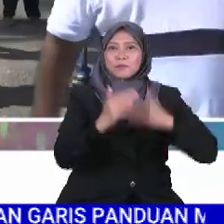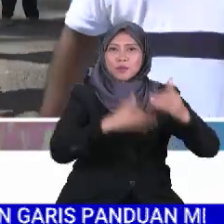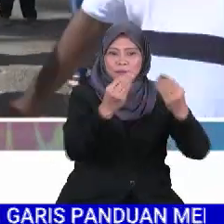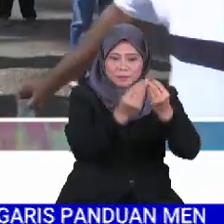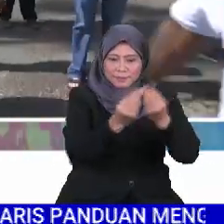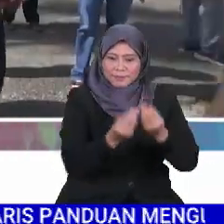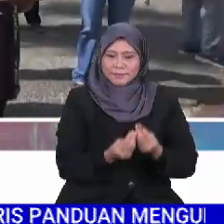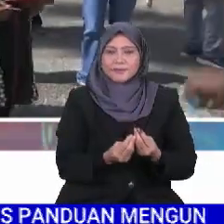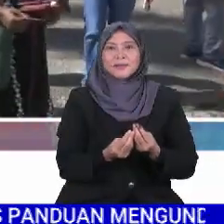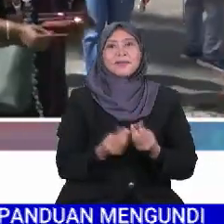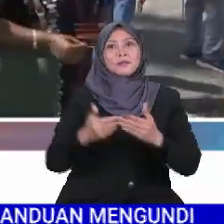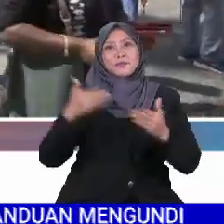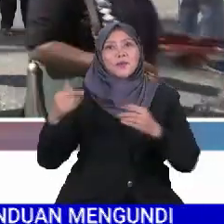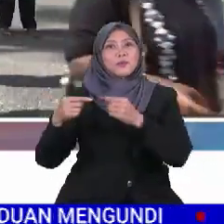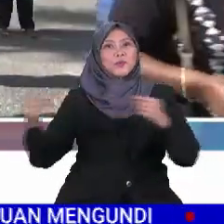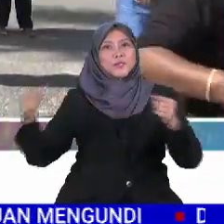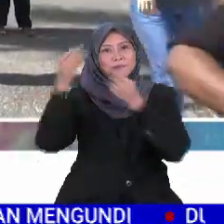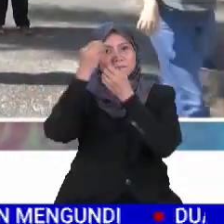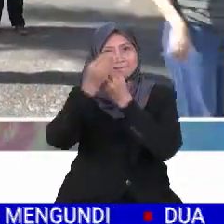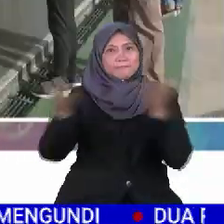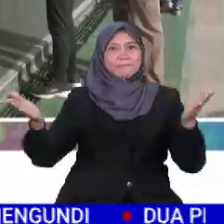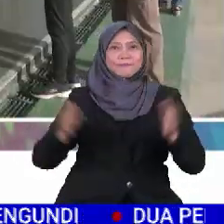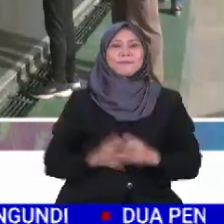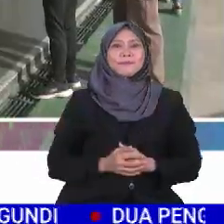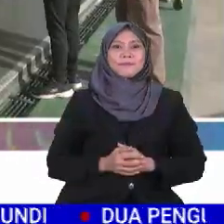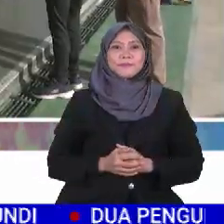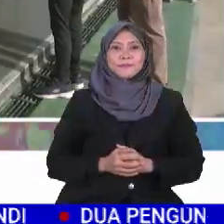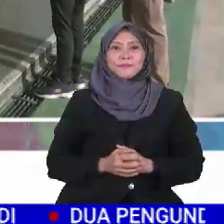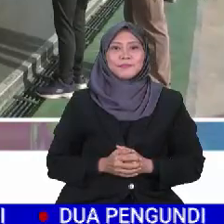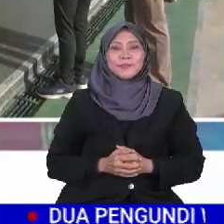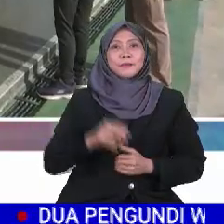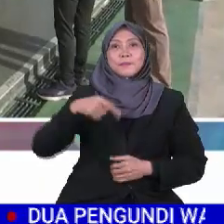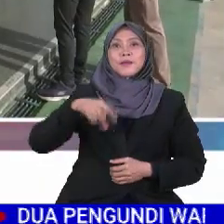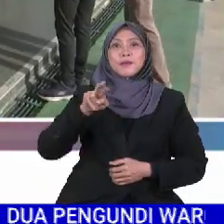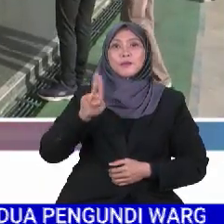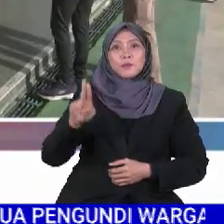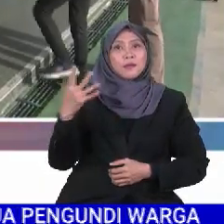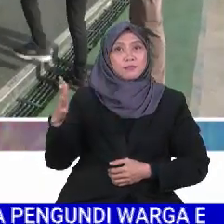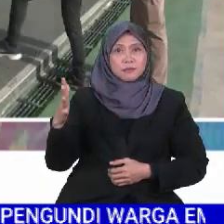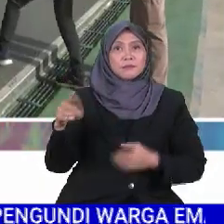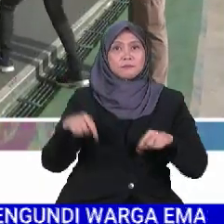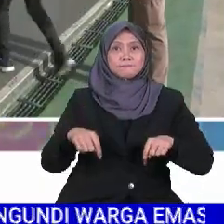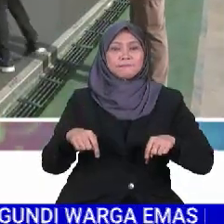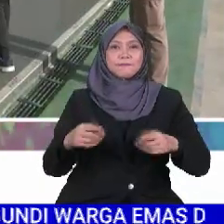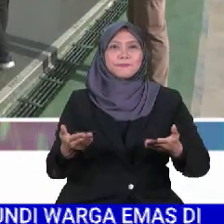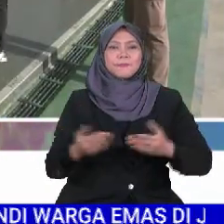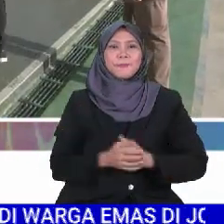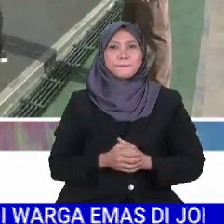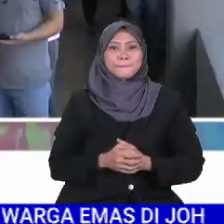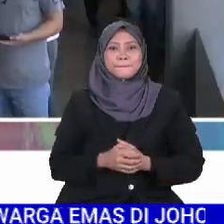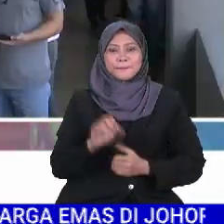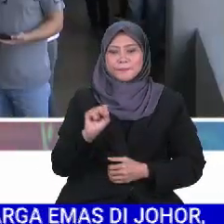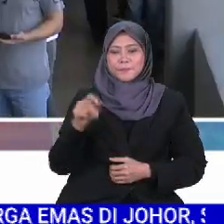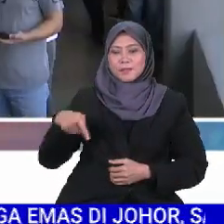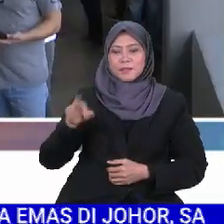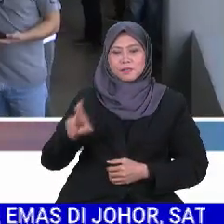penjumlahan undi sebelum keputusan diumumkan. Dan untuk makluman, pada PRU ke-15 ini, pihak